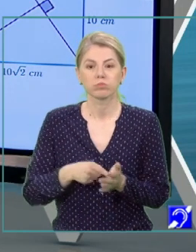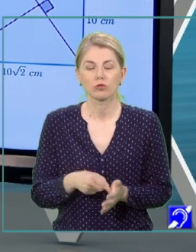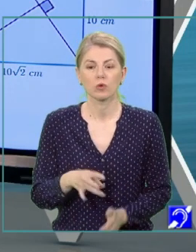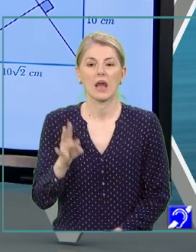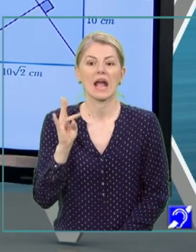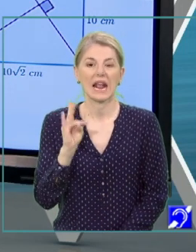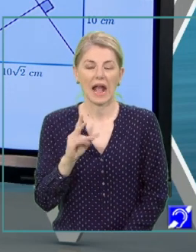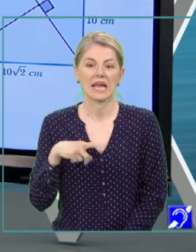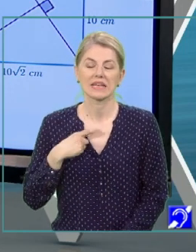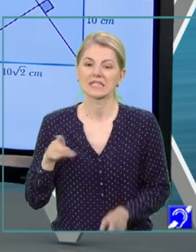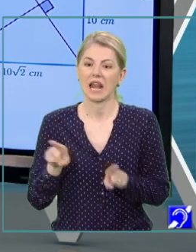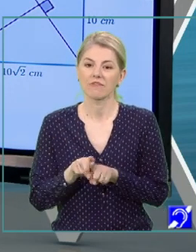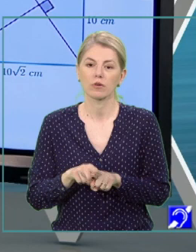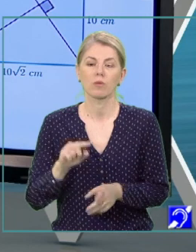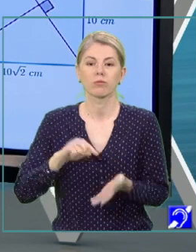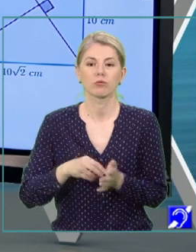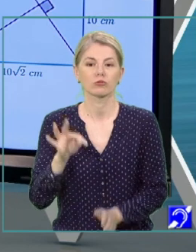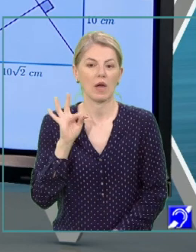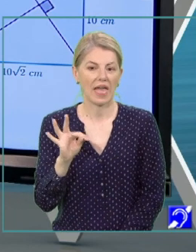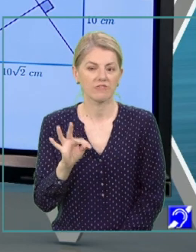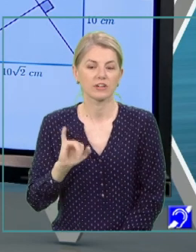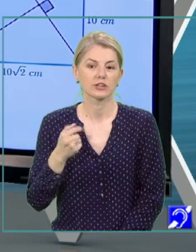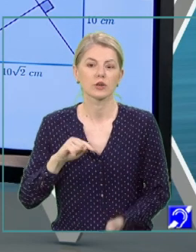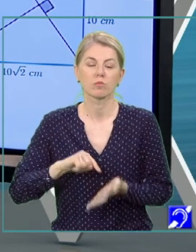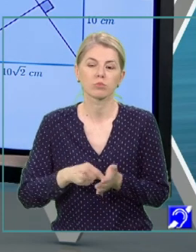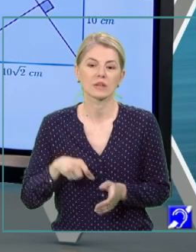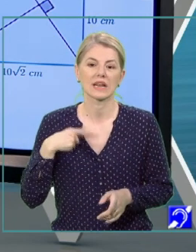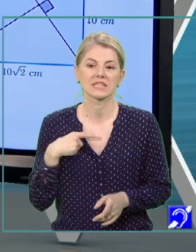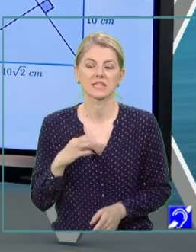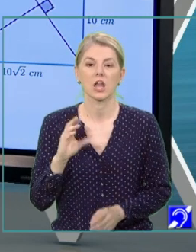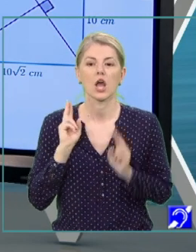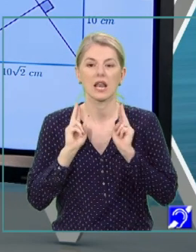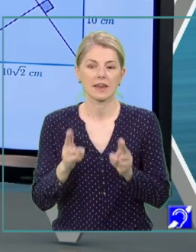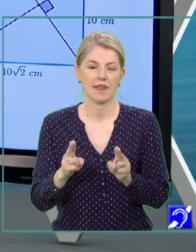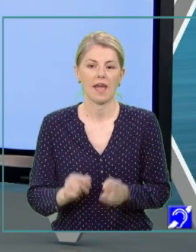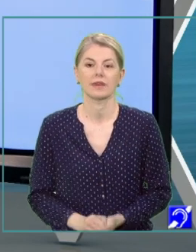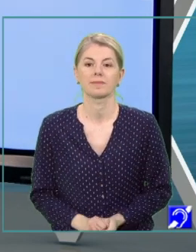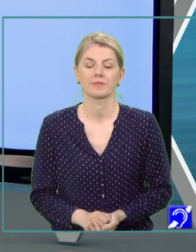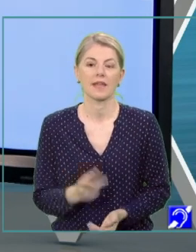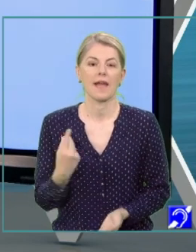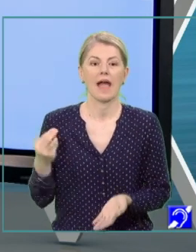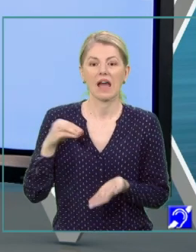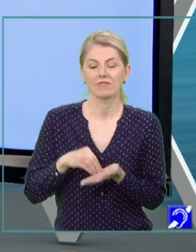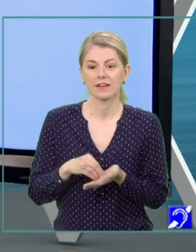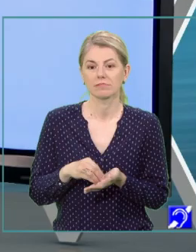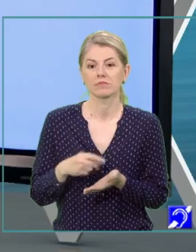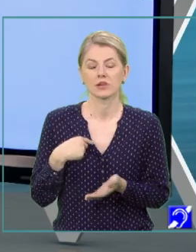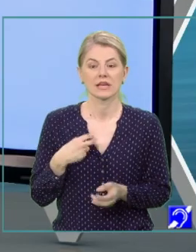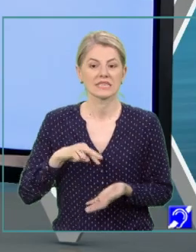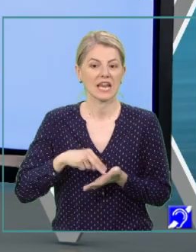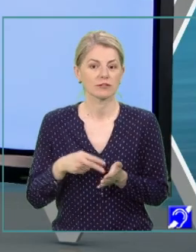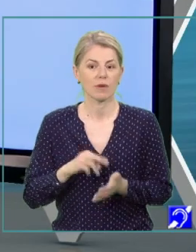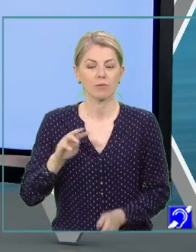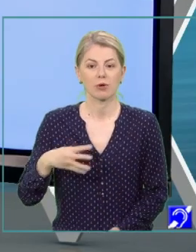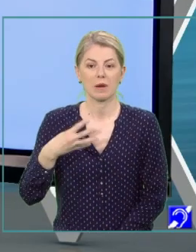K coincide cu punctul F și punctele sunt coliniare. A venit momentul să rezolvăm